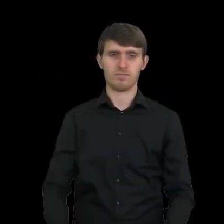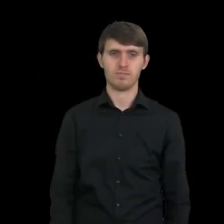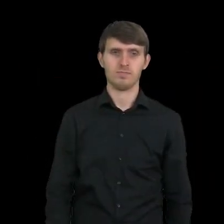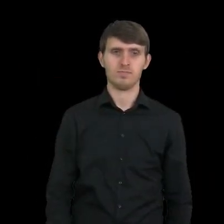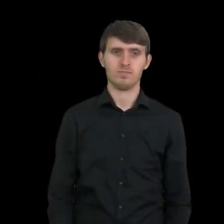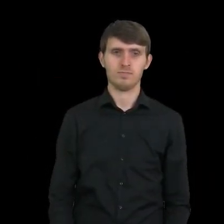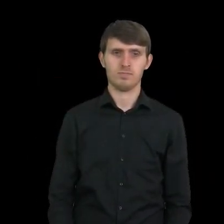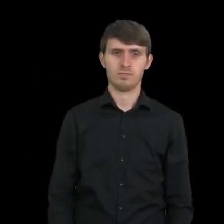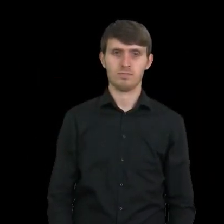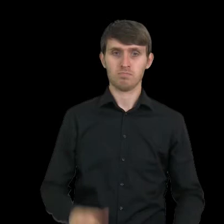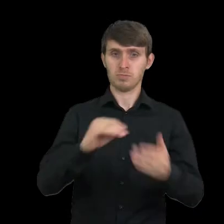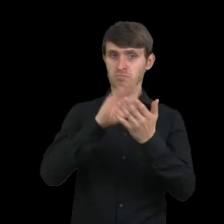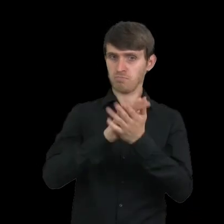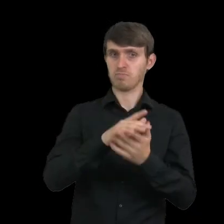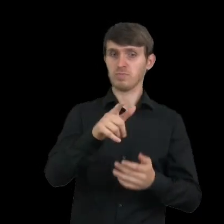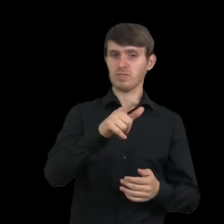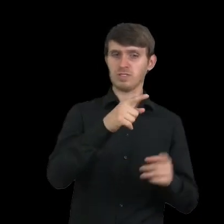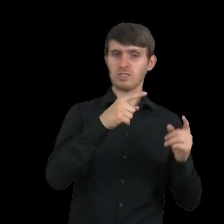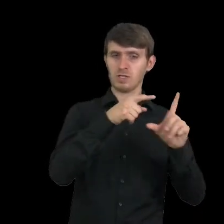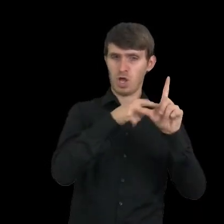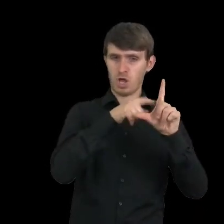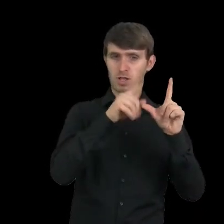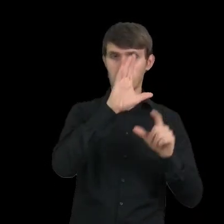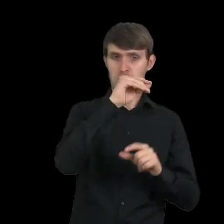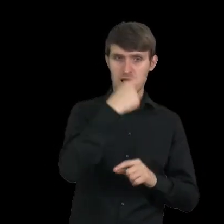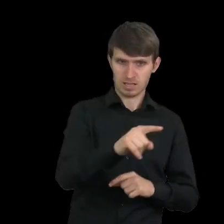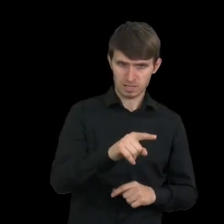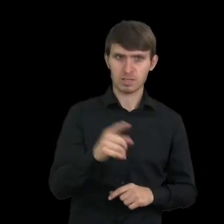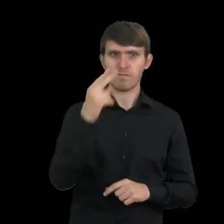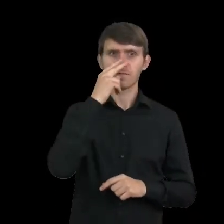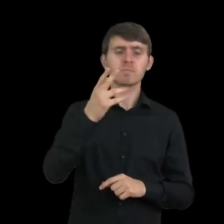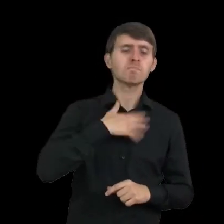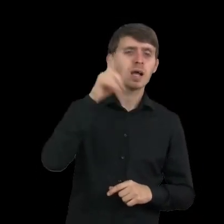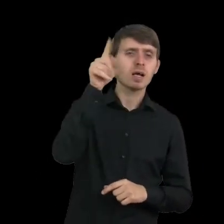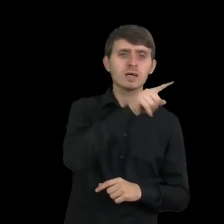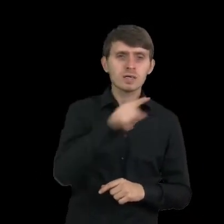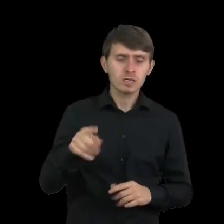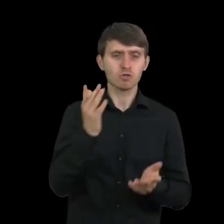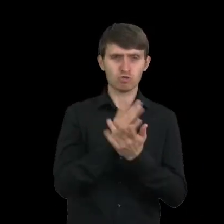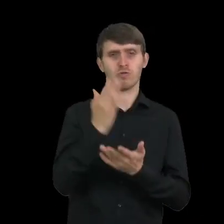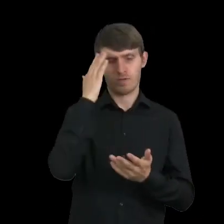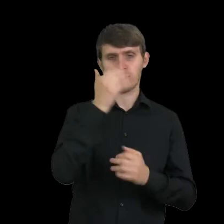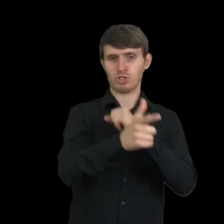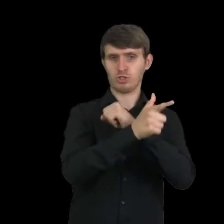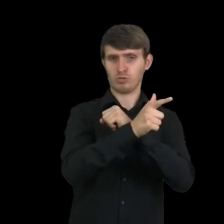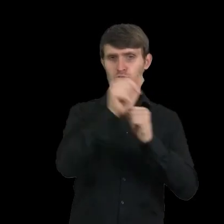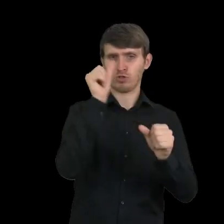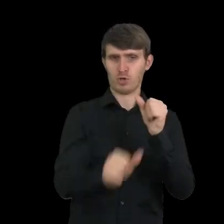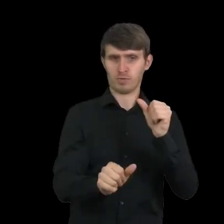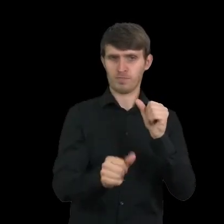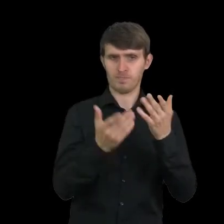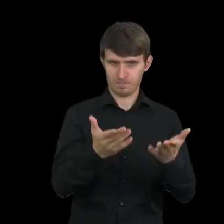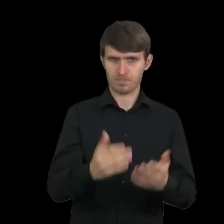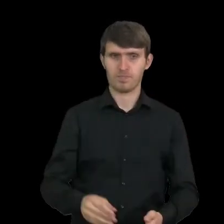zapisać, że miara kąta BED. BED widzimy, że mamy miarę tego kąta